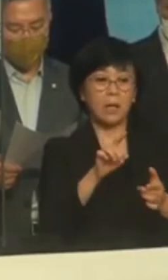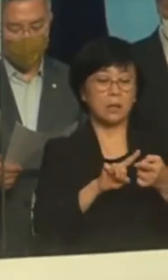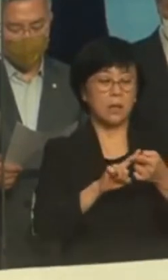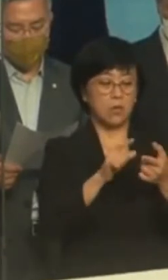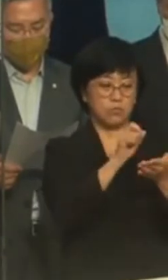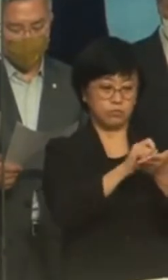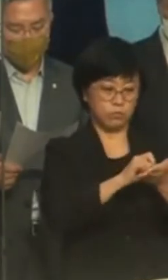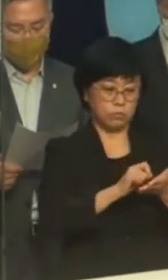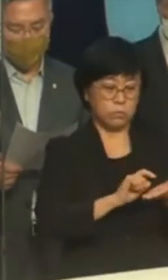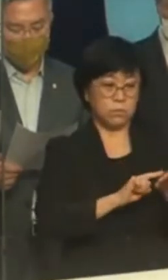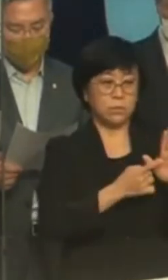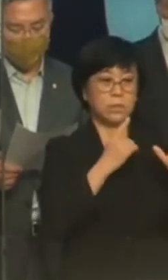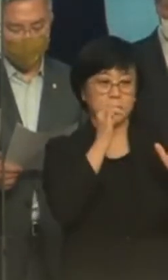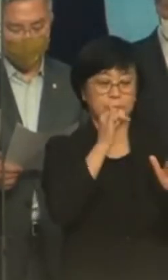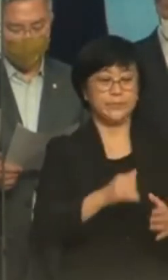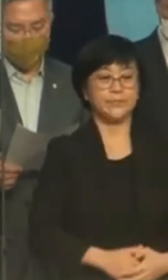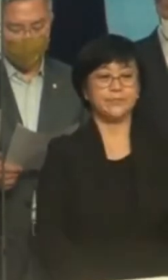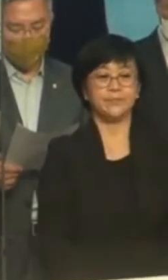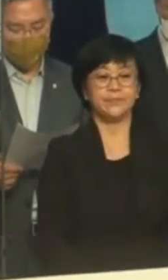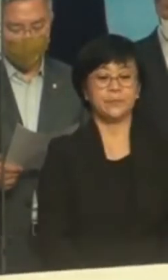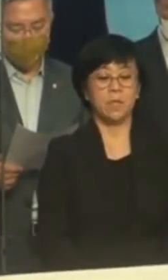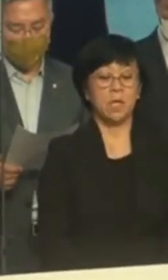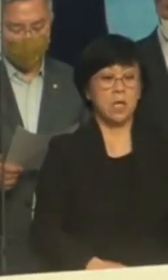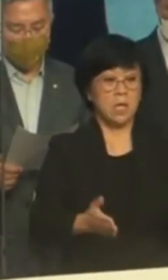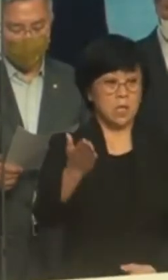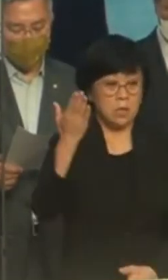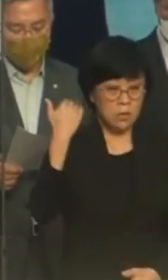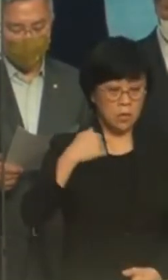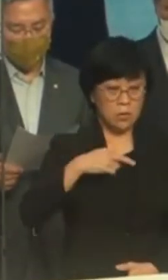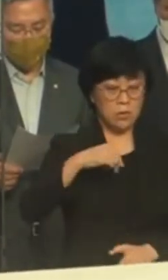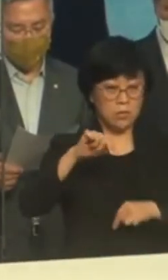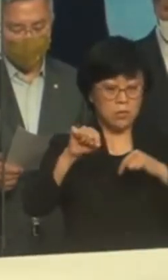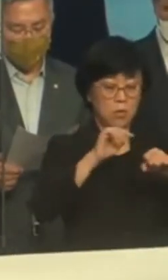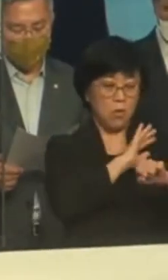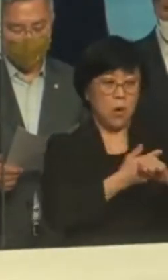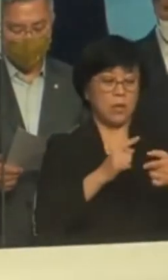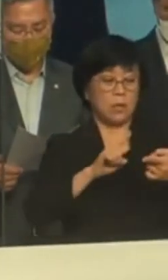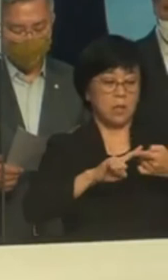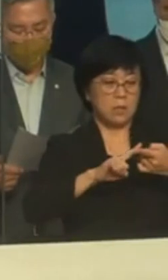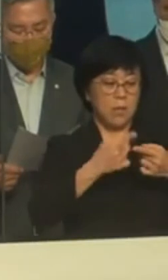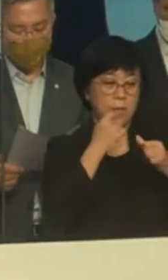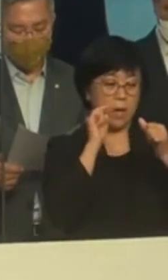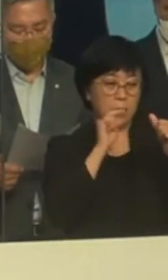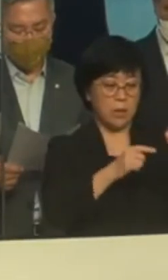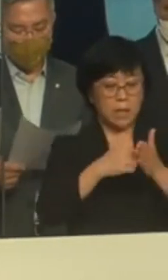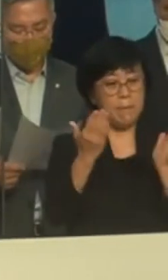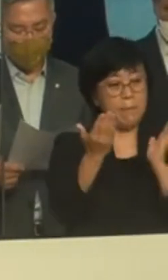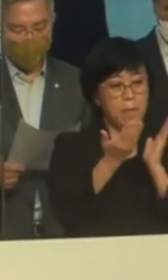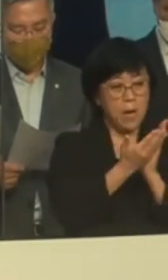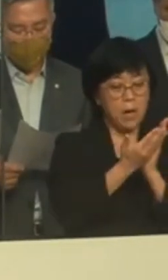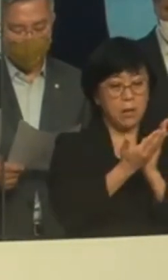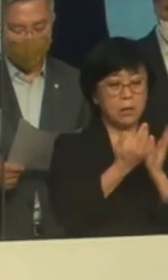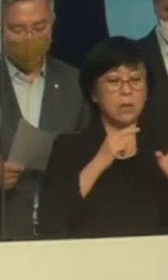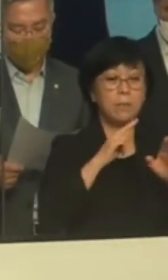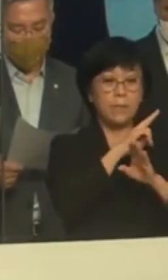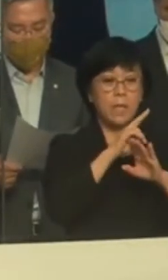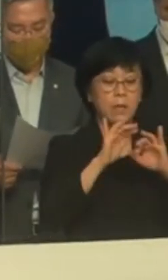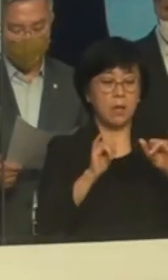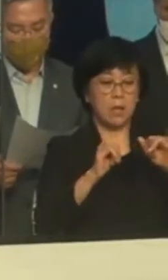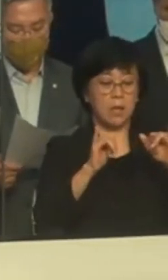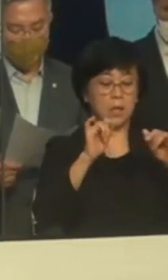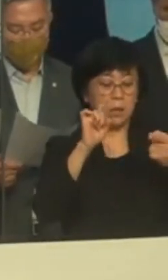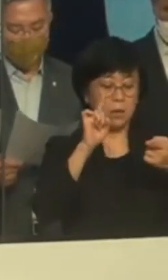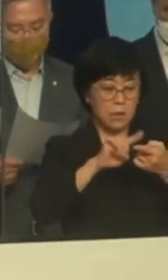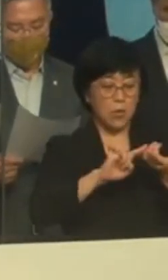비망 노릇 등에 풀어난 바 있습니다. 박근혜 정권의 청와대가 하명하고 검찰이 호응한 피의자들이 공표하고